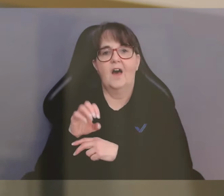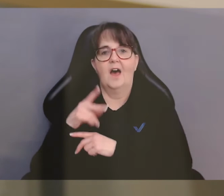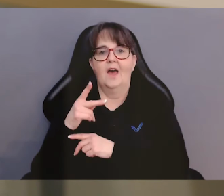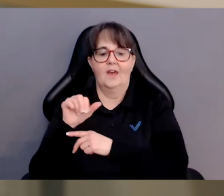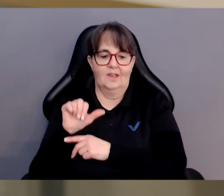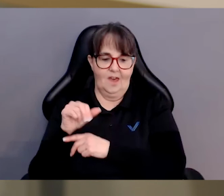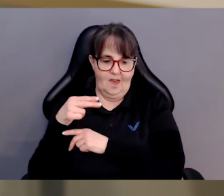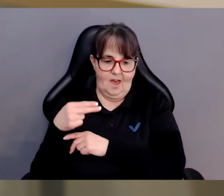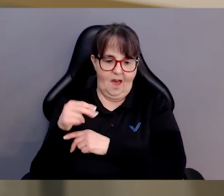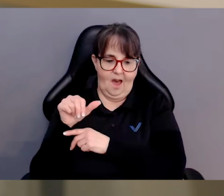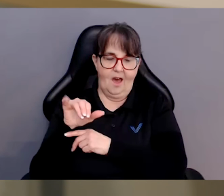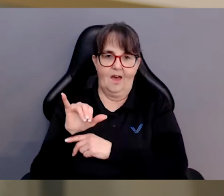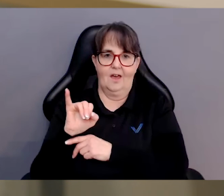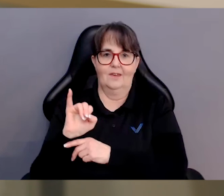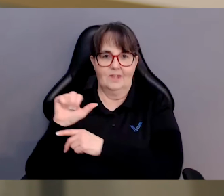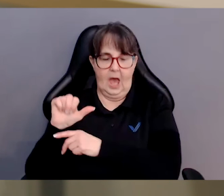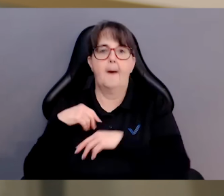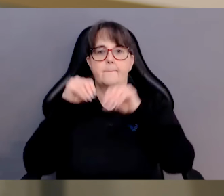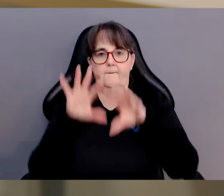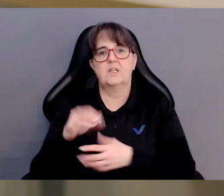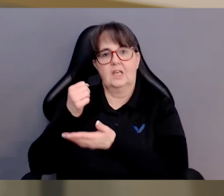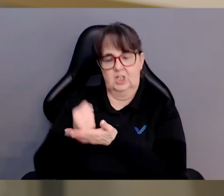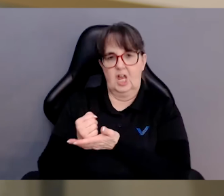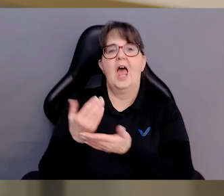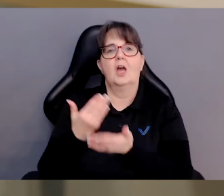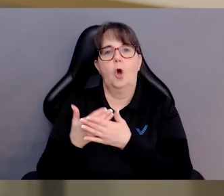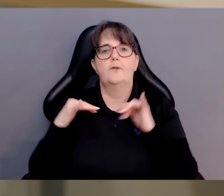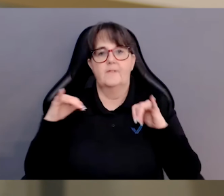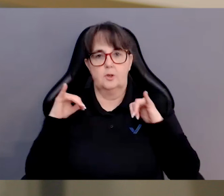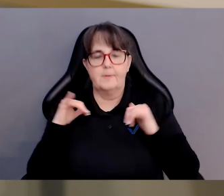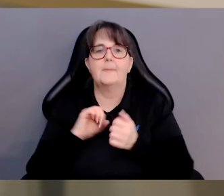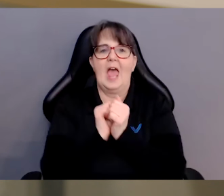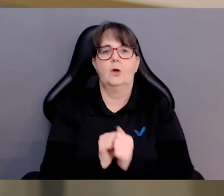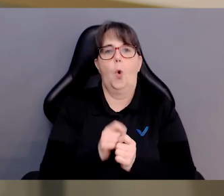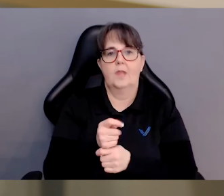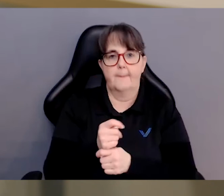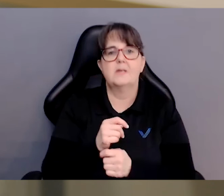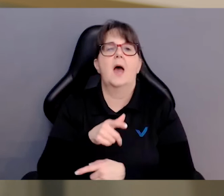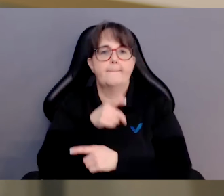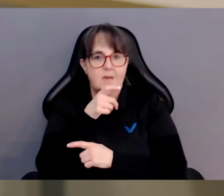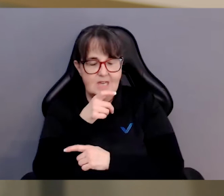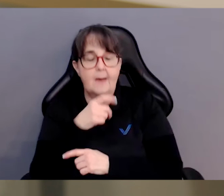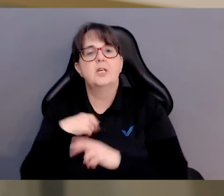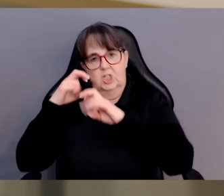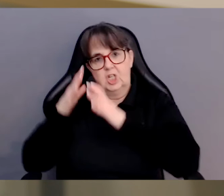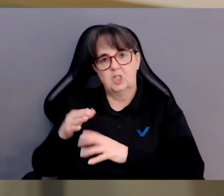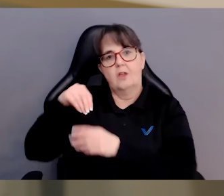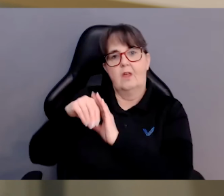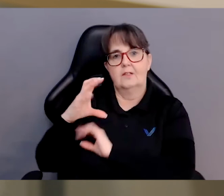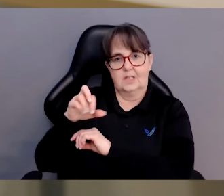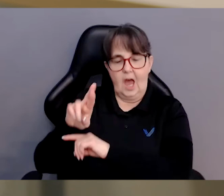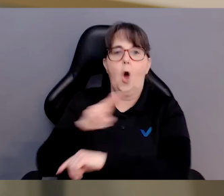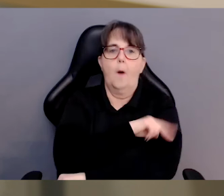Je m'appelle Eva Kiraya. Je suis professeure agrégée à l'École de physiothérapie et ergothérapie à McGill. Et je suis